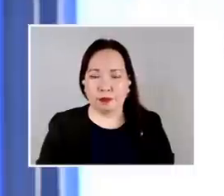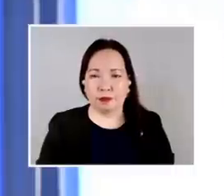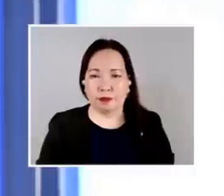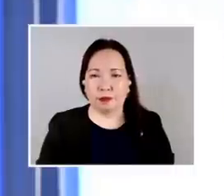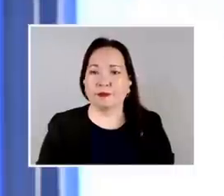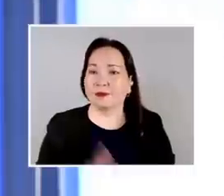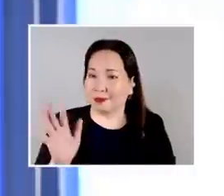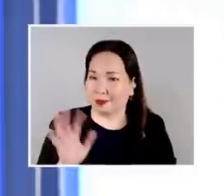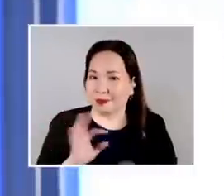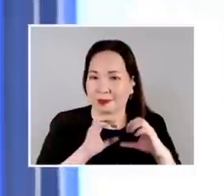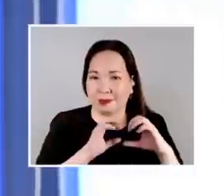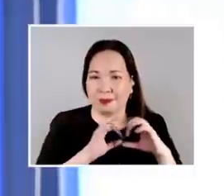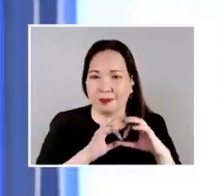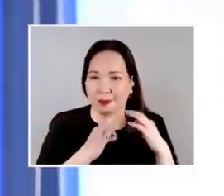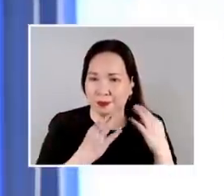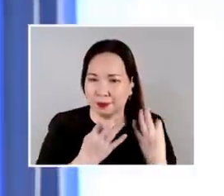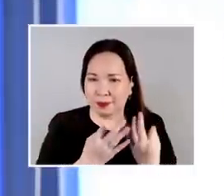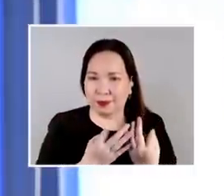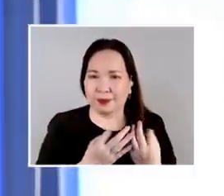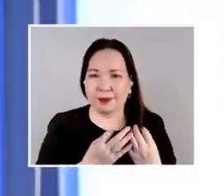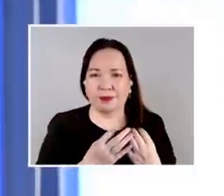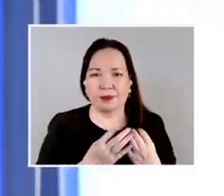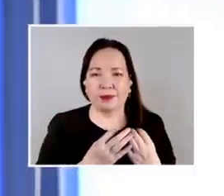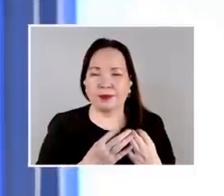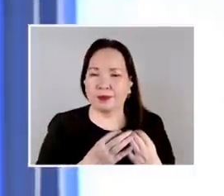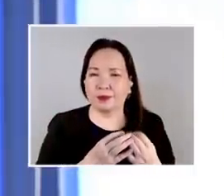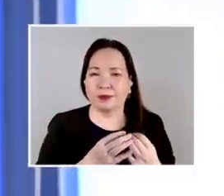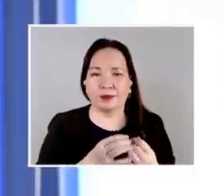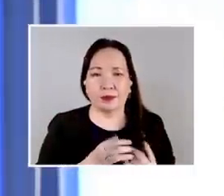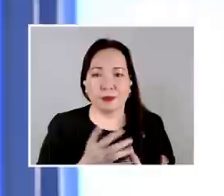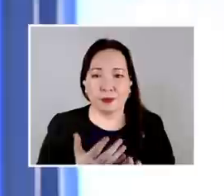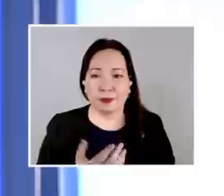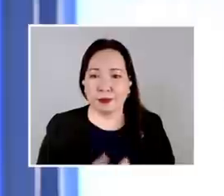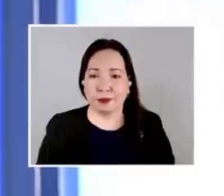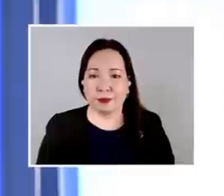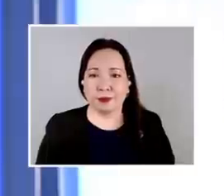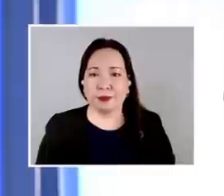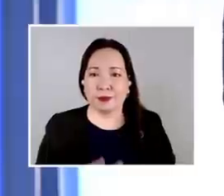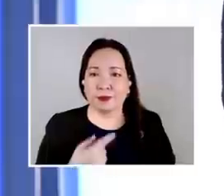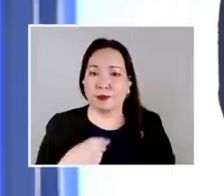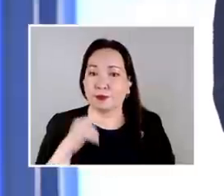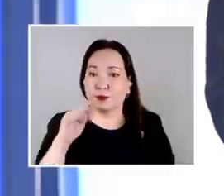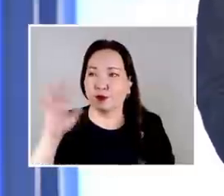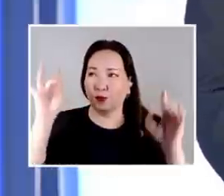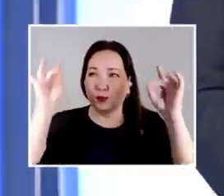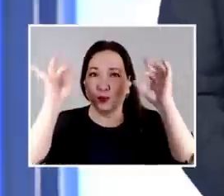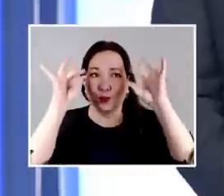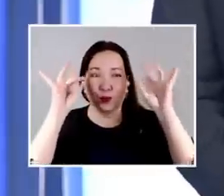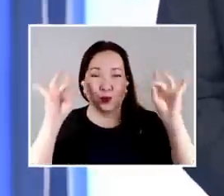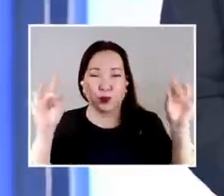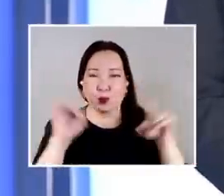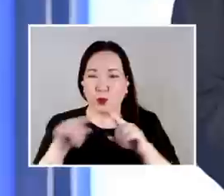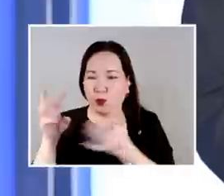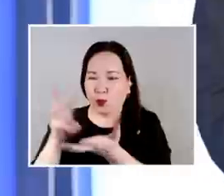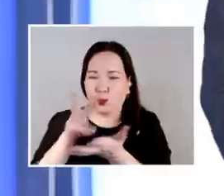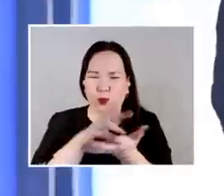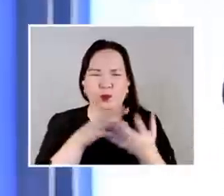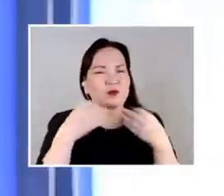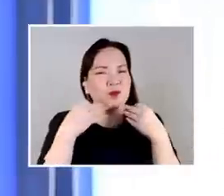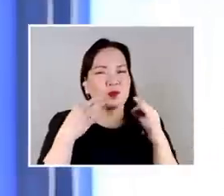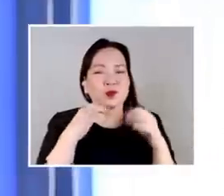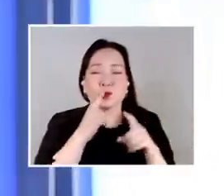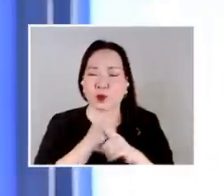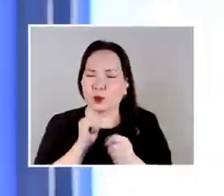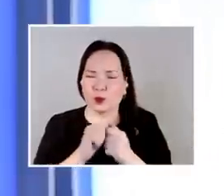Kapamilya, Pasko feels na sa Maynila at sabay-sabay pong pinailawan ang mga sikat na landmark na hudyat ng opisyal